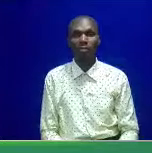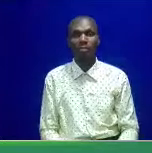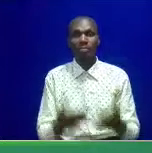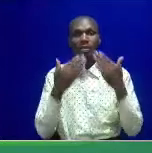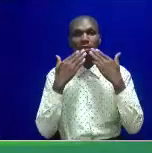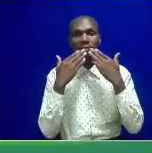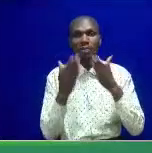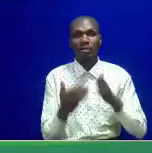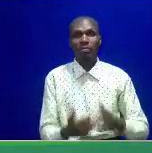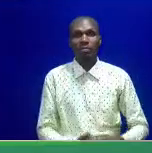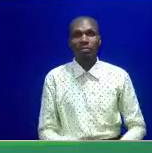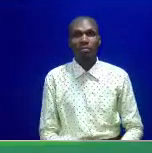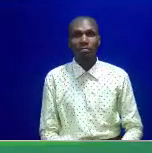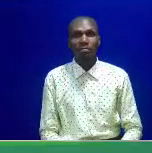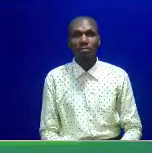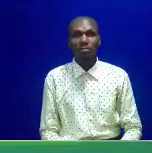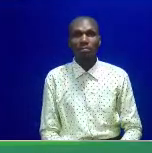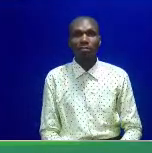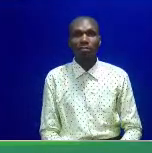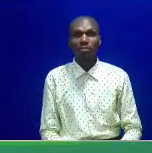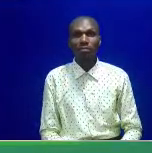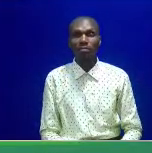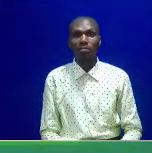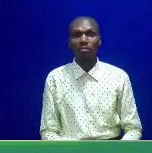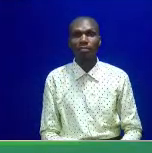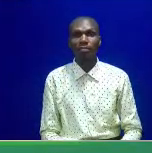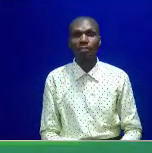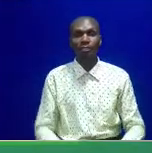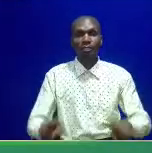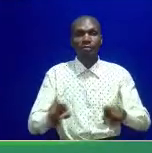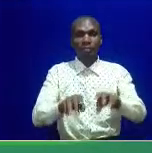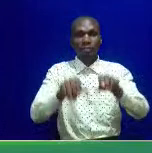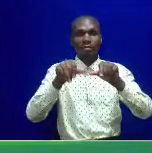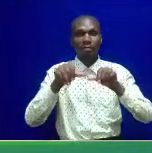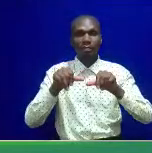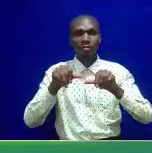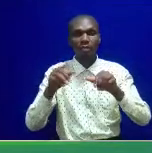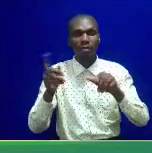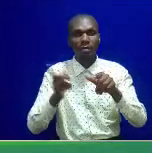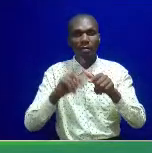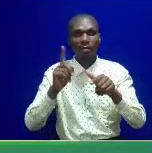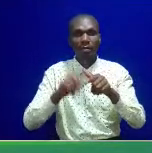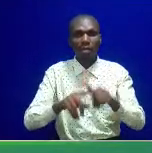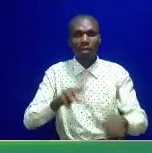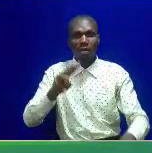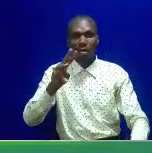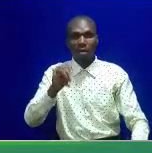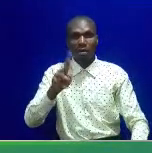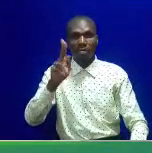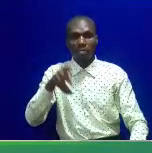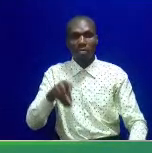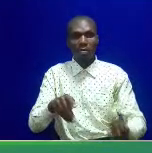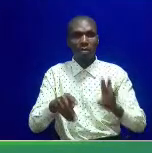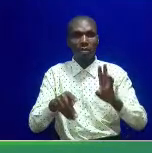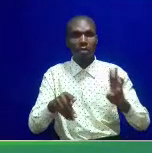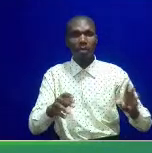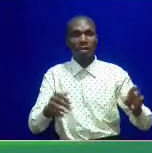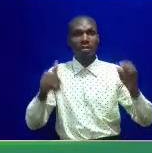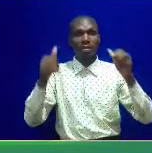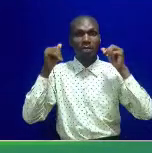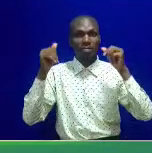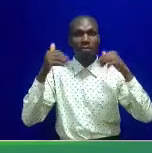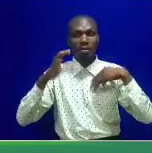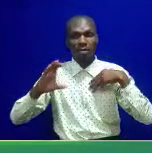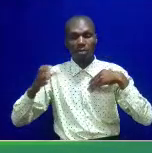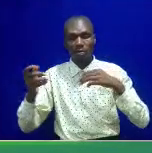Likitonde Mostivina Sorobochi Rua Sinchira Yobo Ikiranu Kira Yobona Genrete Omubunge O West Mugrango Imeye County Nyamira Steve